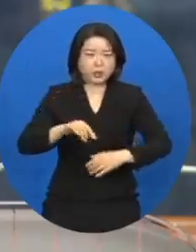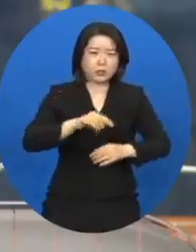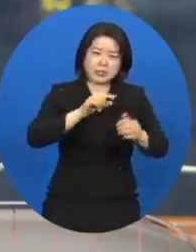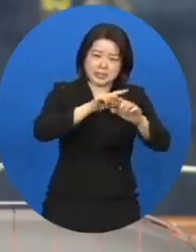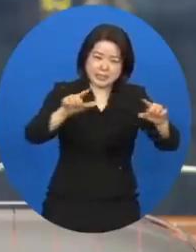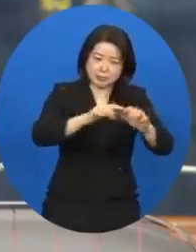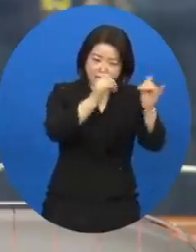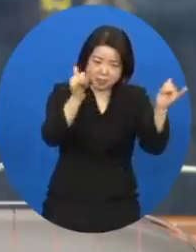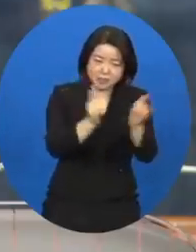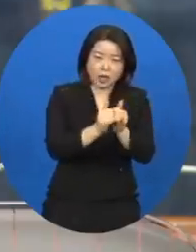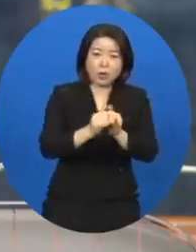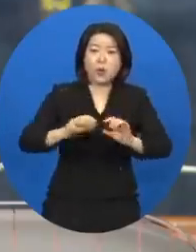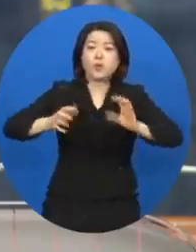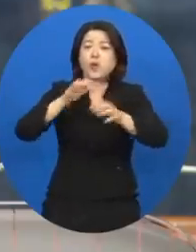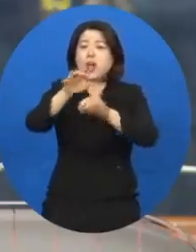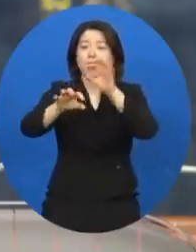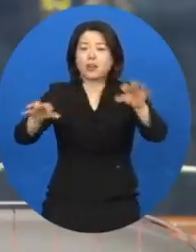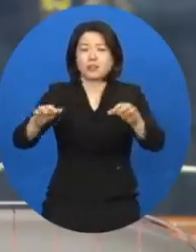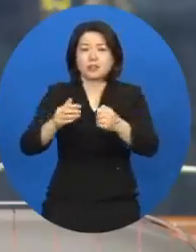또 열방에서